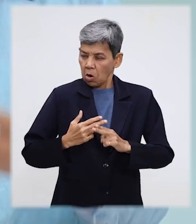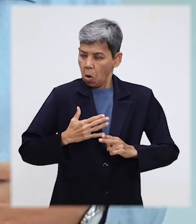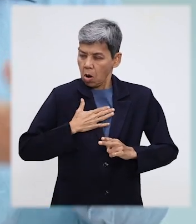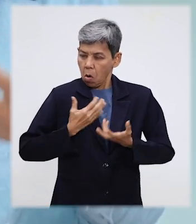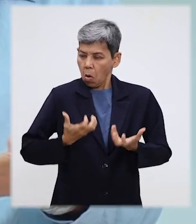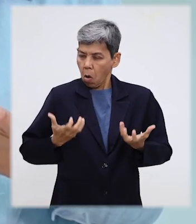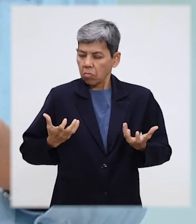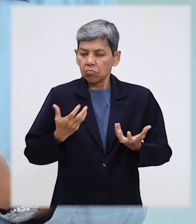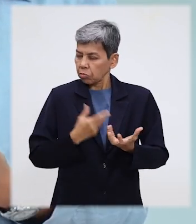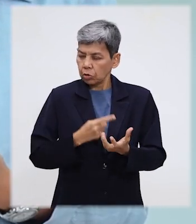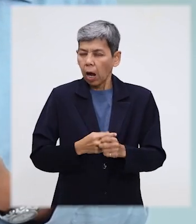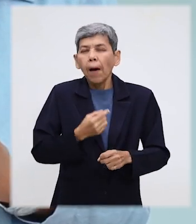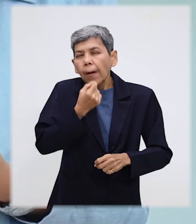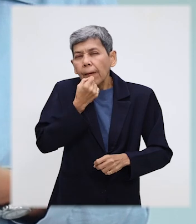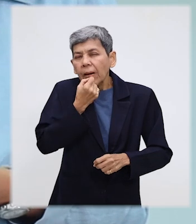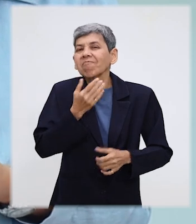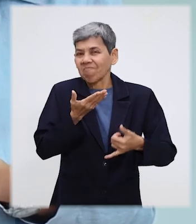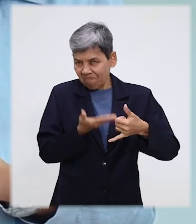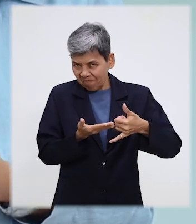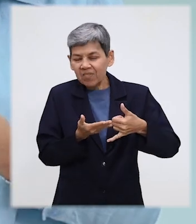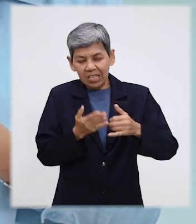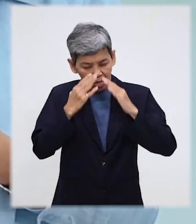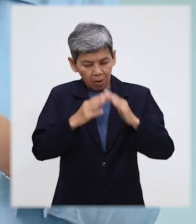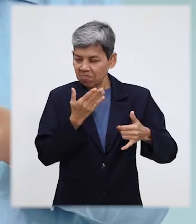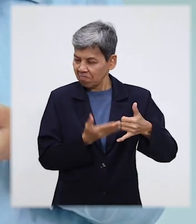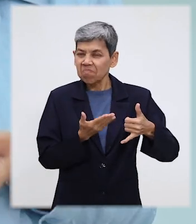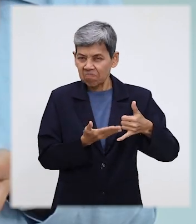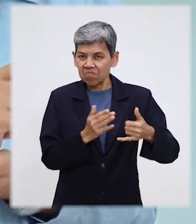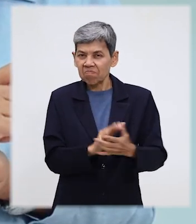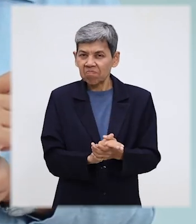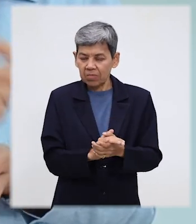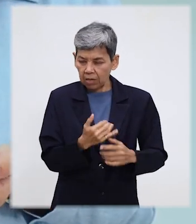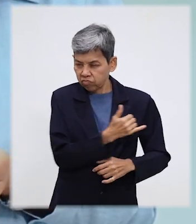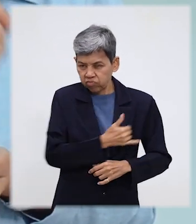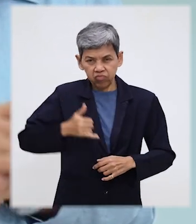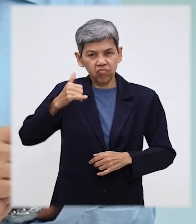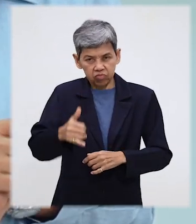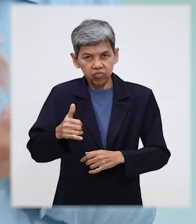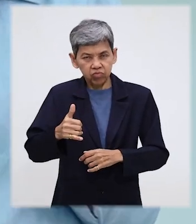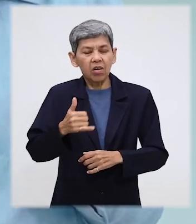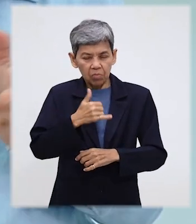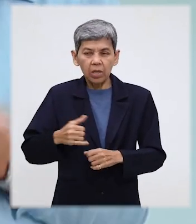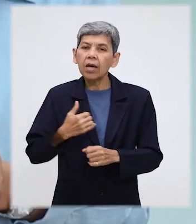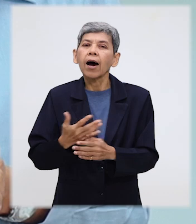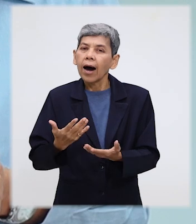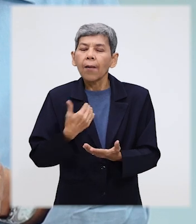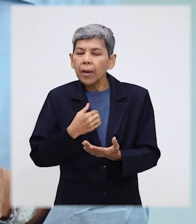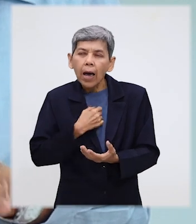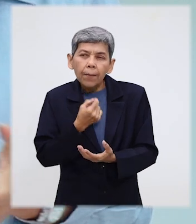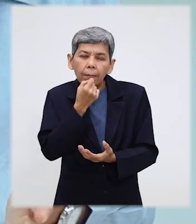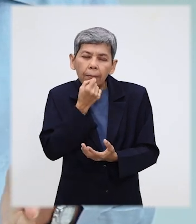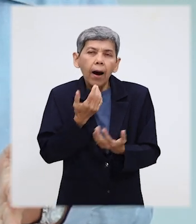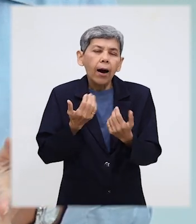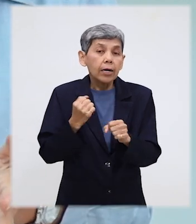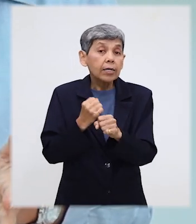องให้รู้สึกว่าคนเนี้ยคนตาบอดคนเนี้ยจะต้องไปเบรนชาให้กับที่ไหนสักที่หนึ่งเนี่ยโอ้โหเ